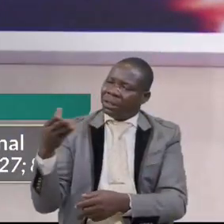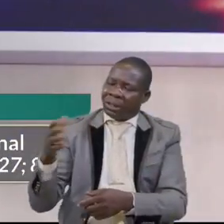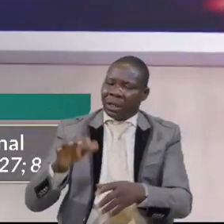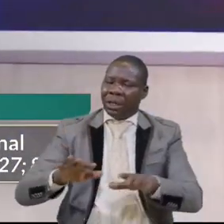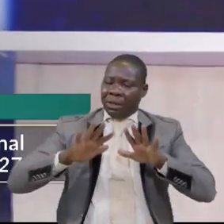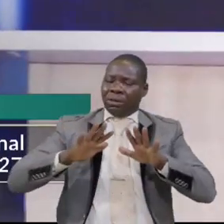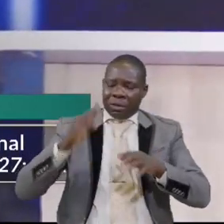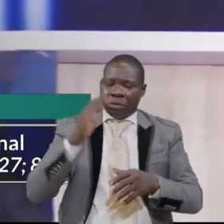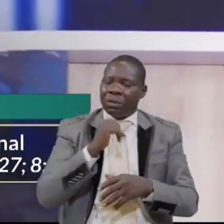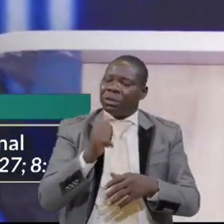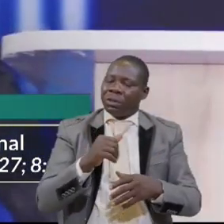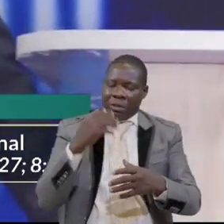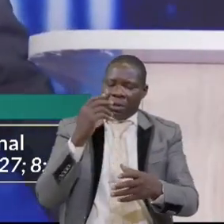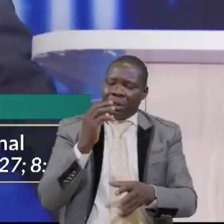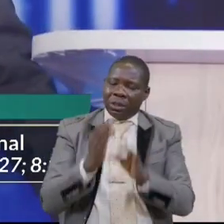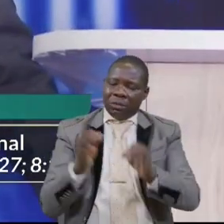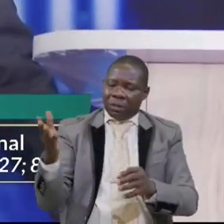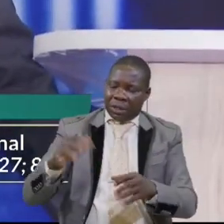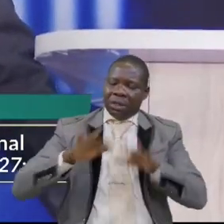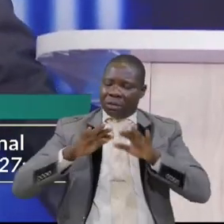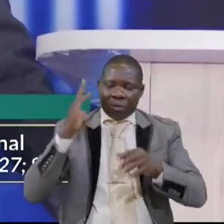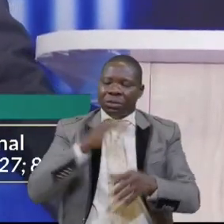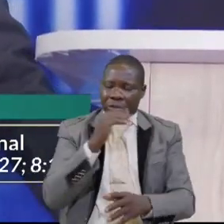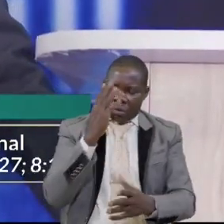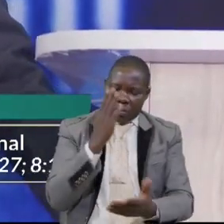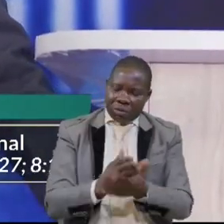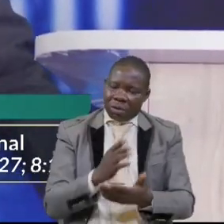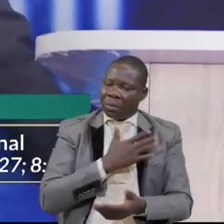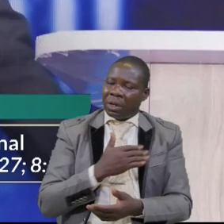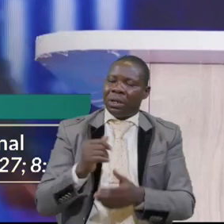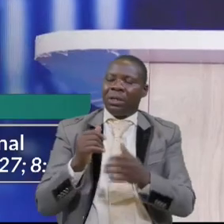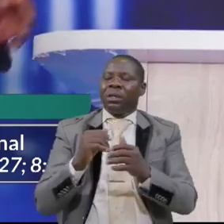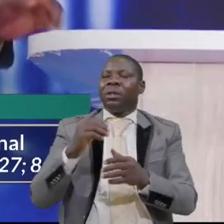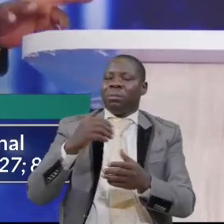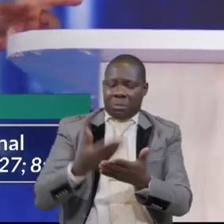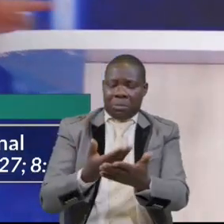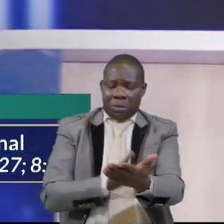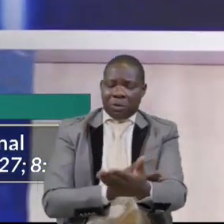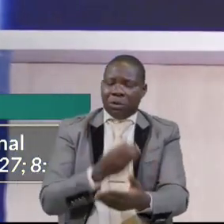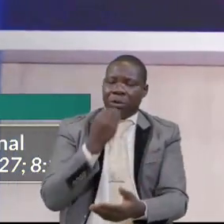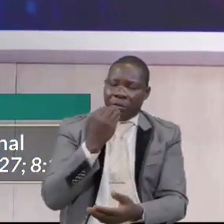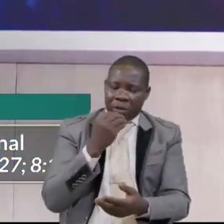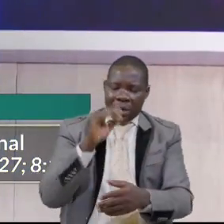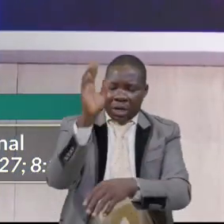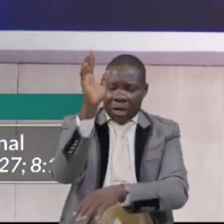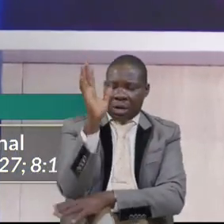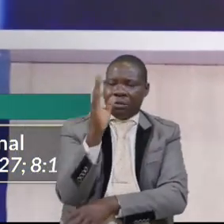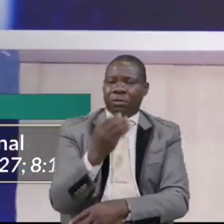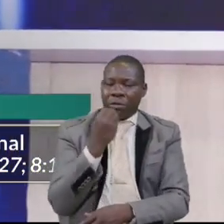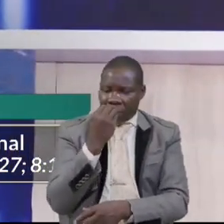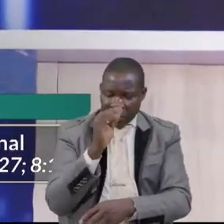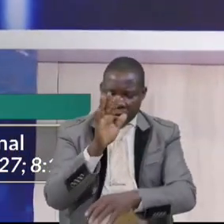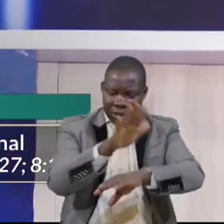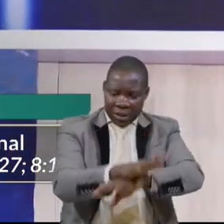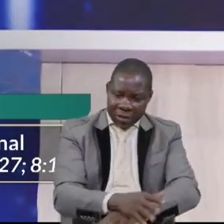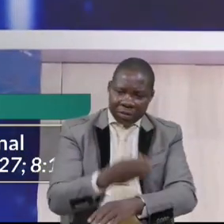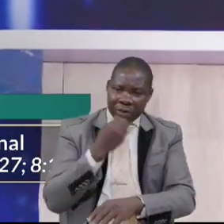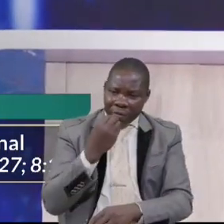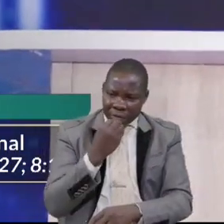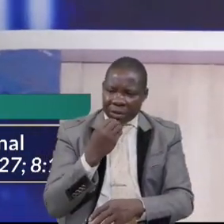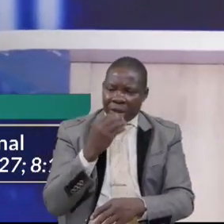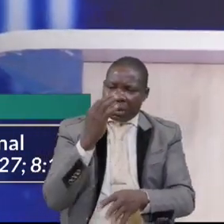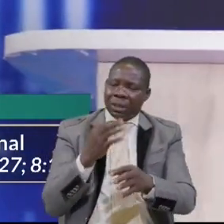pas arrêter mon petit déjeuner, mon dîner, nourrir le corps, que leur menace ne va pas aussi arrêter ma